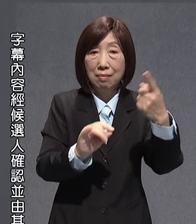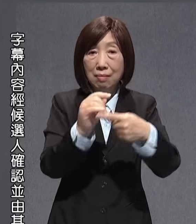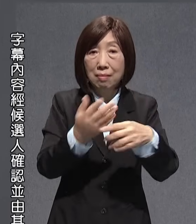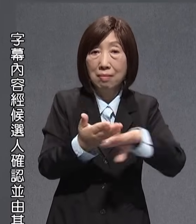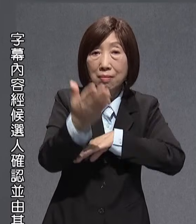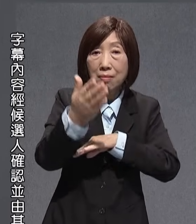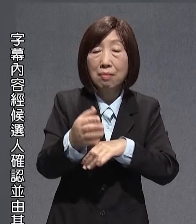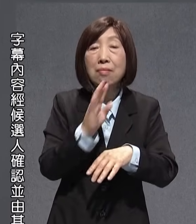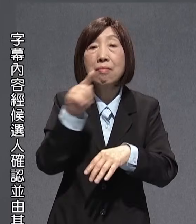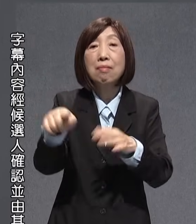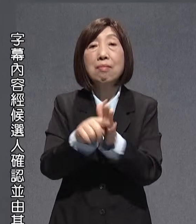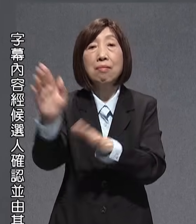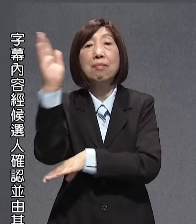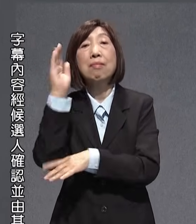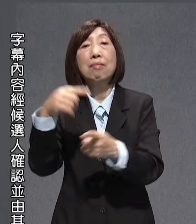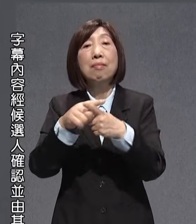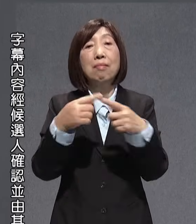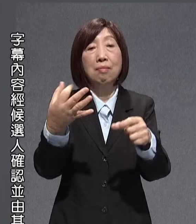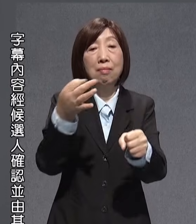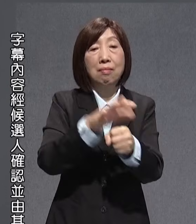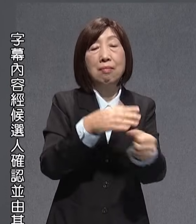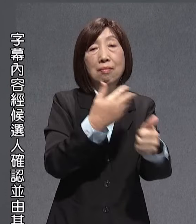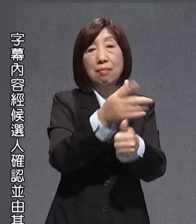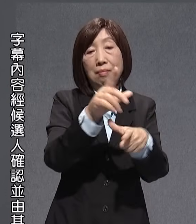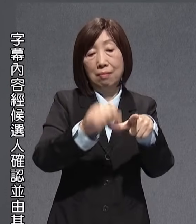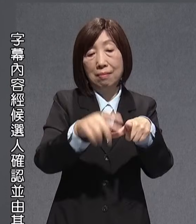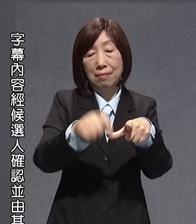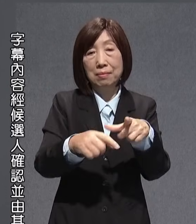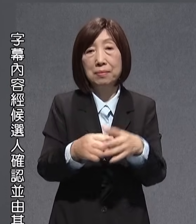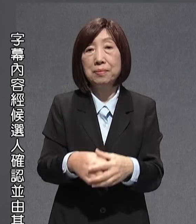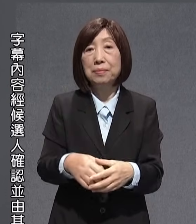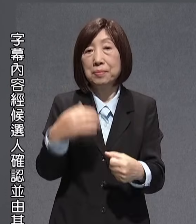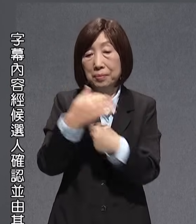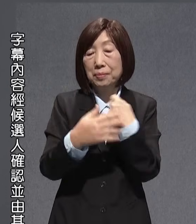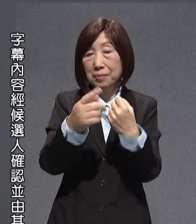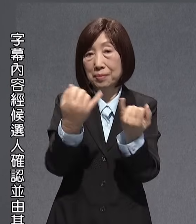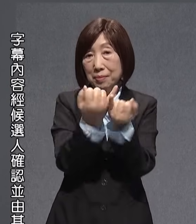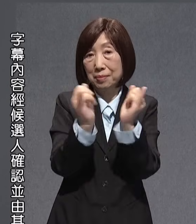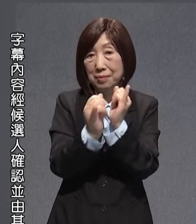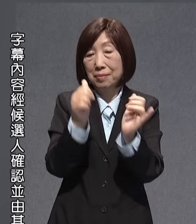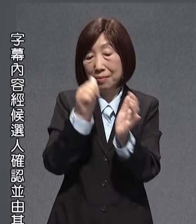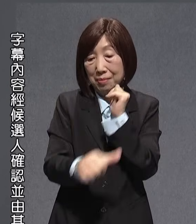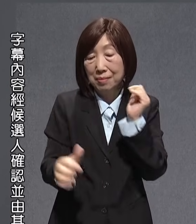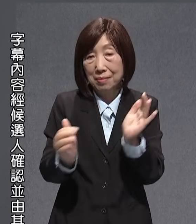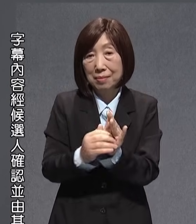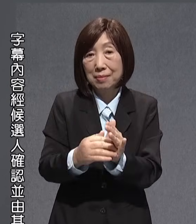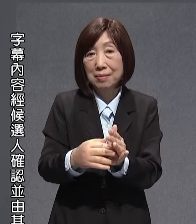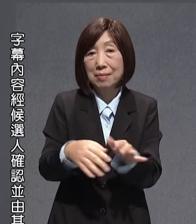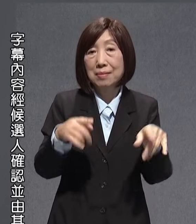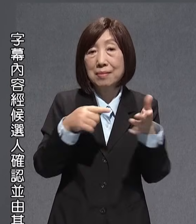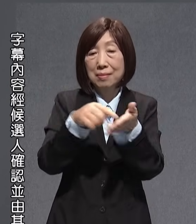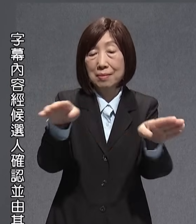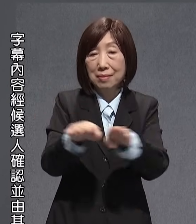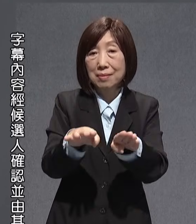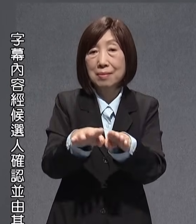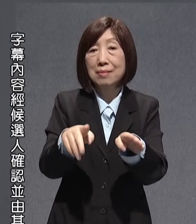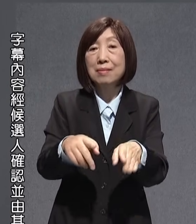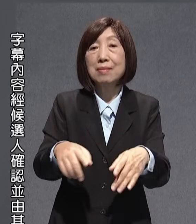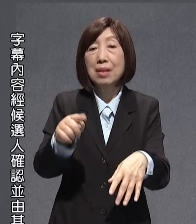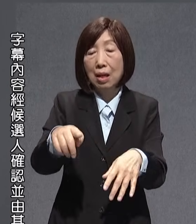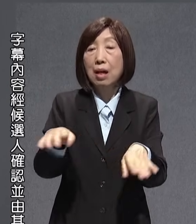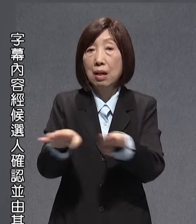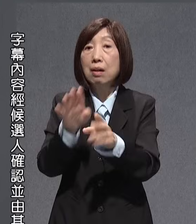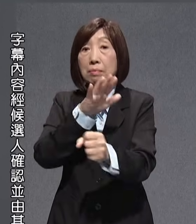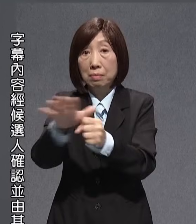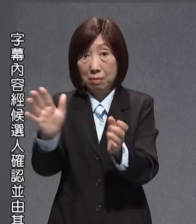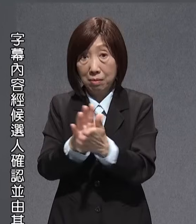惠措施来补助企业，鼓励企业保障妇女育婴假结束的时候可以回归原岗位。如有